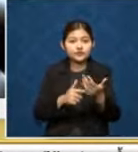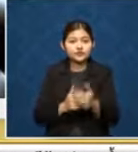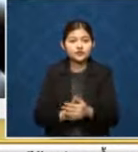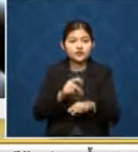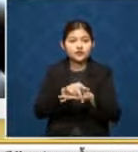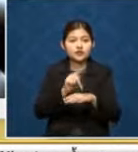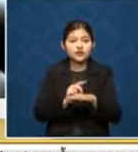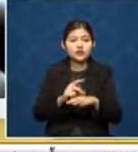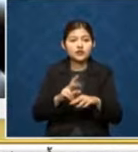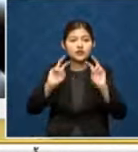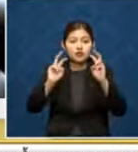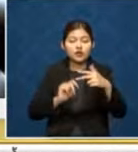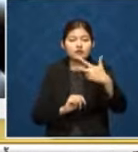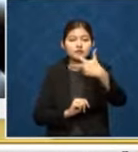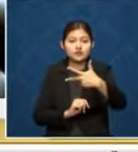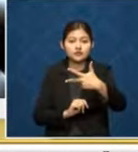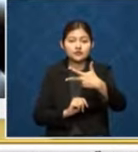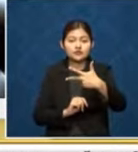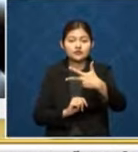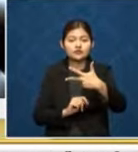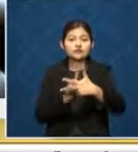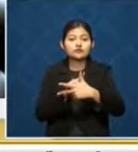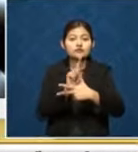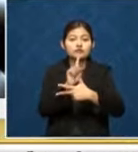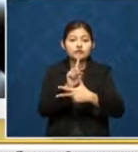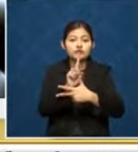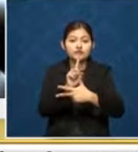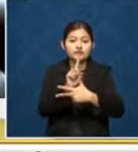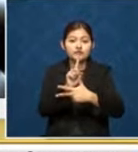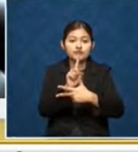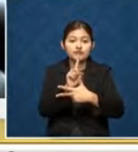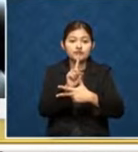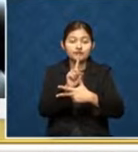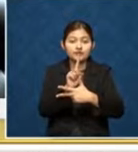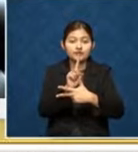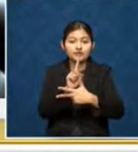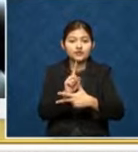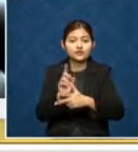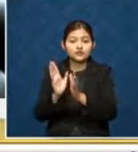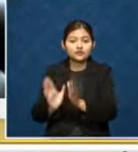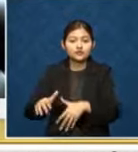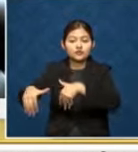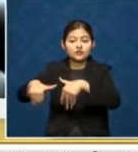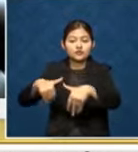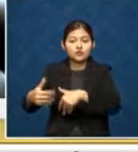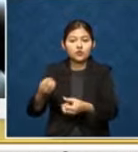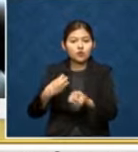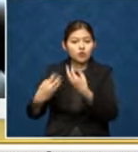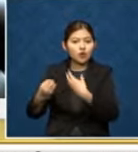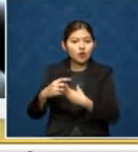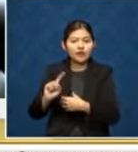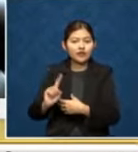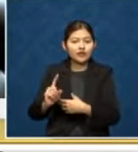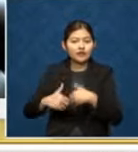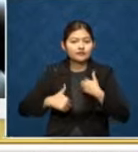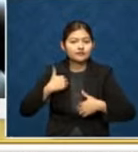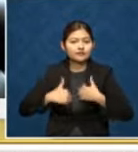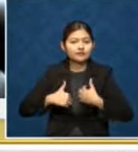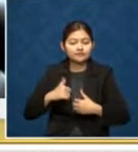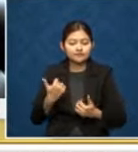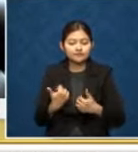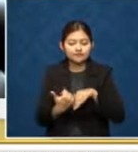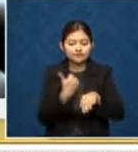เป็นจำนวน3เรื่องดังต่อไปนี้นะครับเรื่องที่1ผมได้รับเรื่องร้องเรียนจากชาวบ้านในพื้นที่ว่าถนนหนทางของ